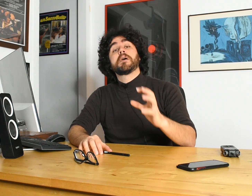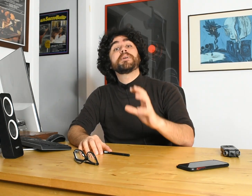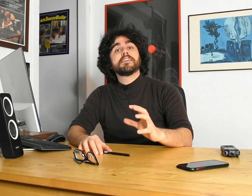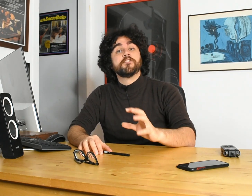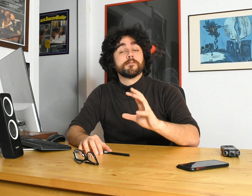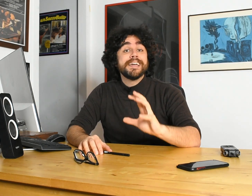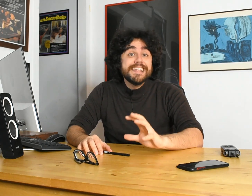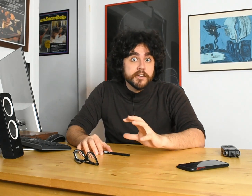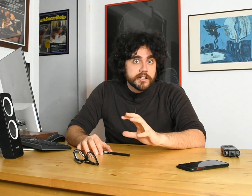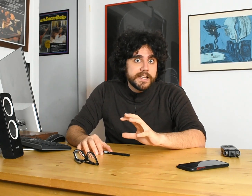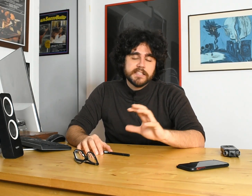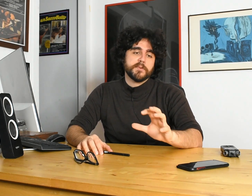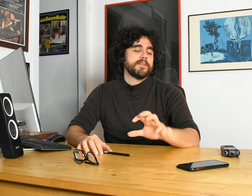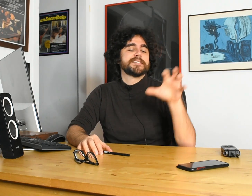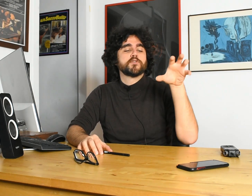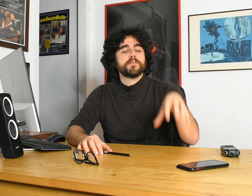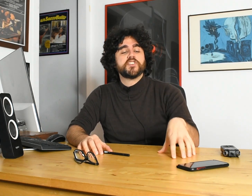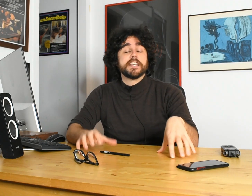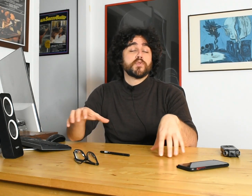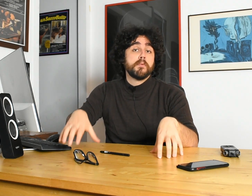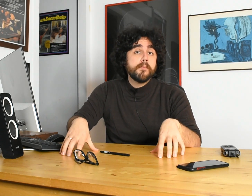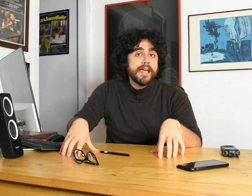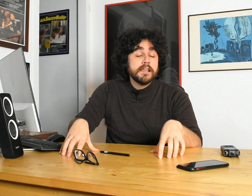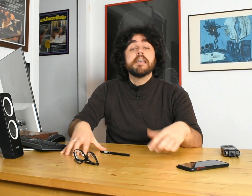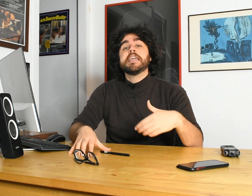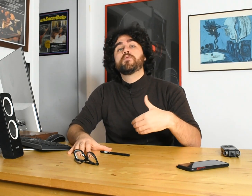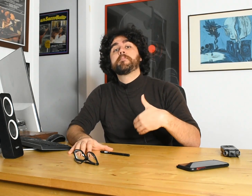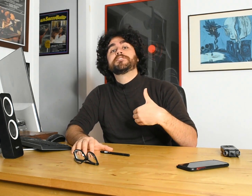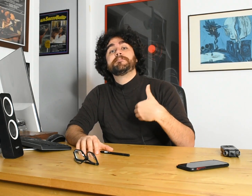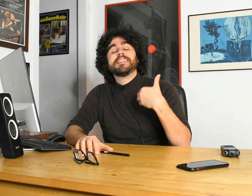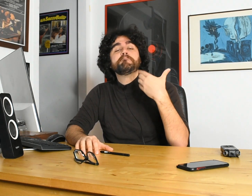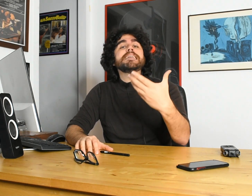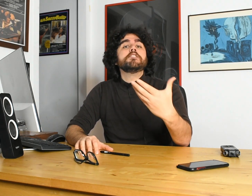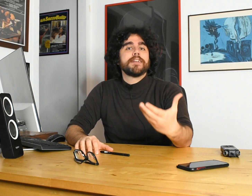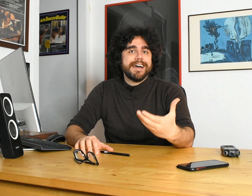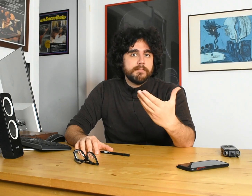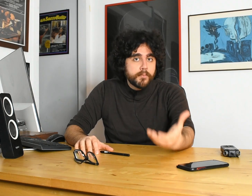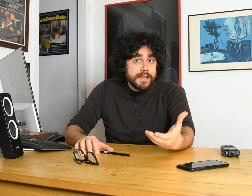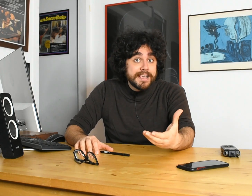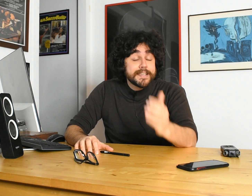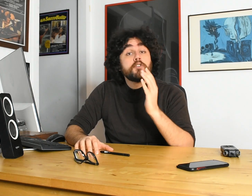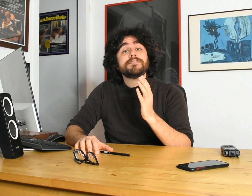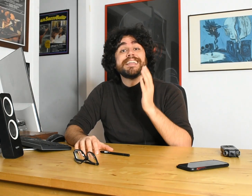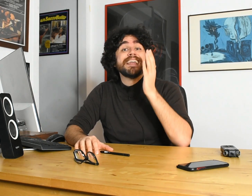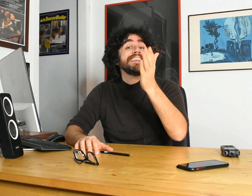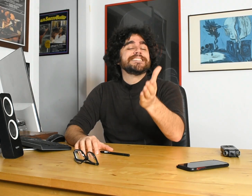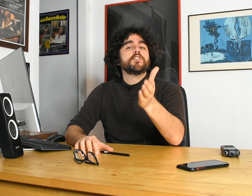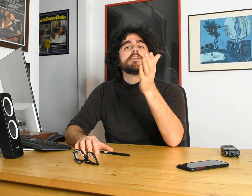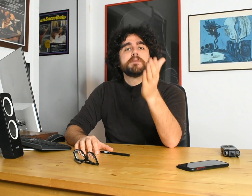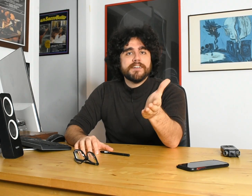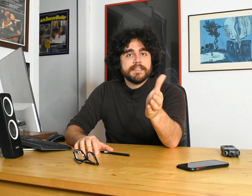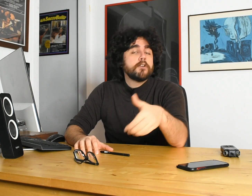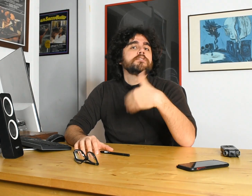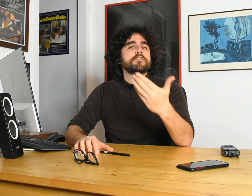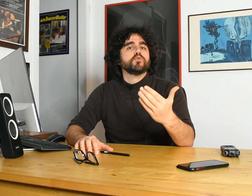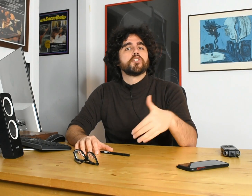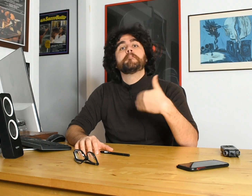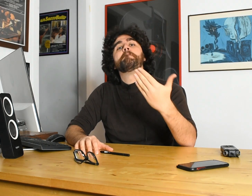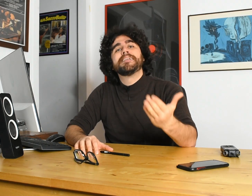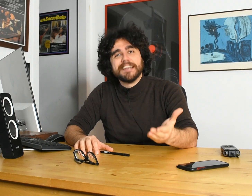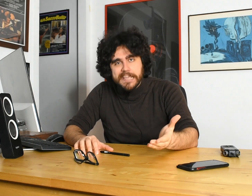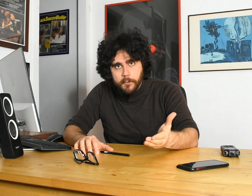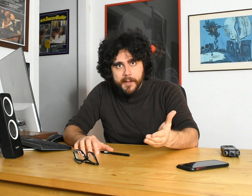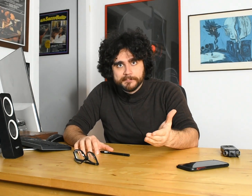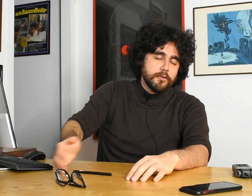si tratta di una piattaforma e-learning, disponibile sia su PC che su Apple Mobile, in cui è possibile migliorare il proprio inglese con delle lezioni private con dei